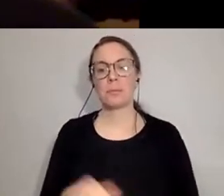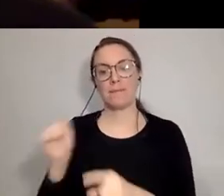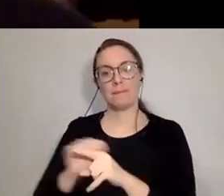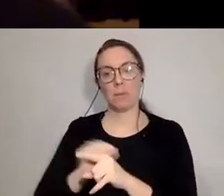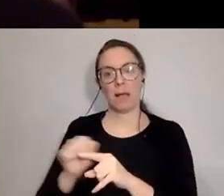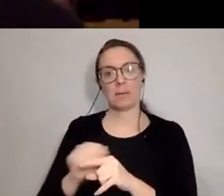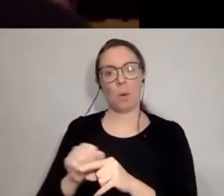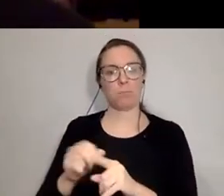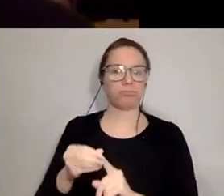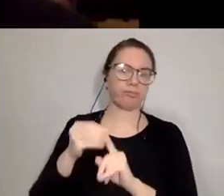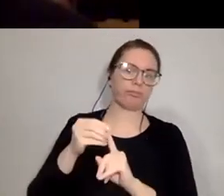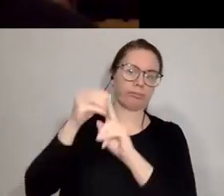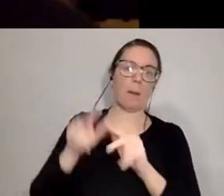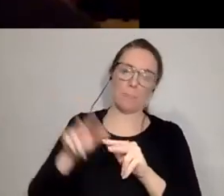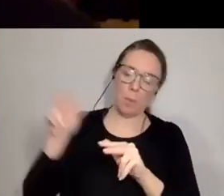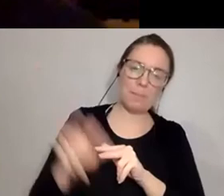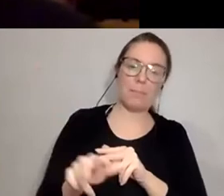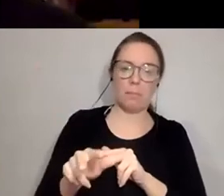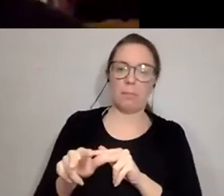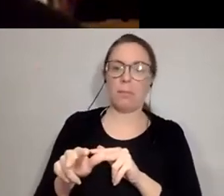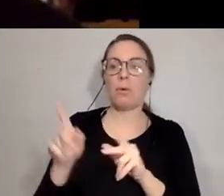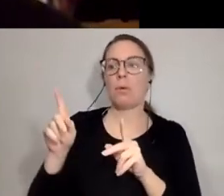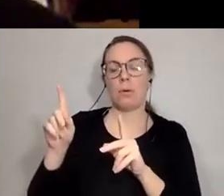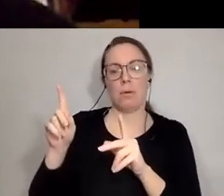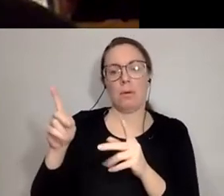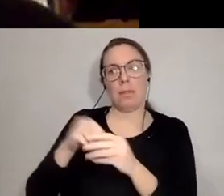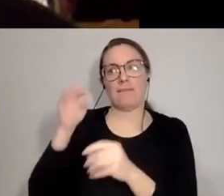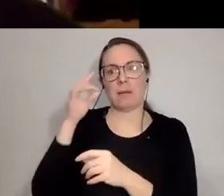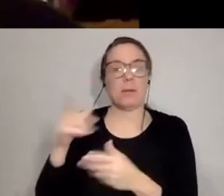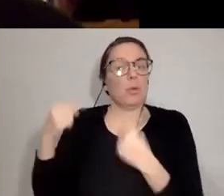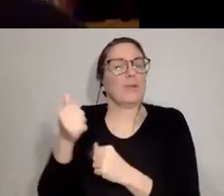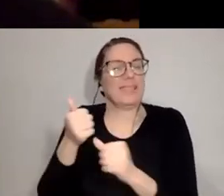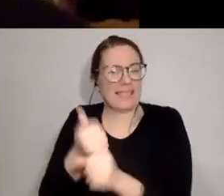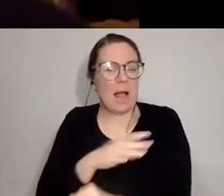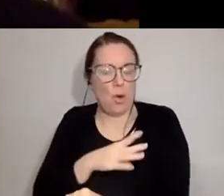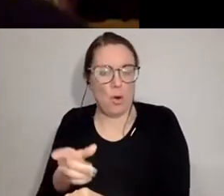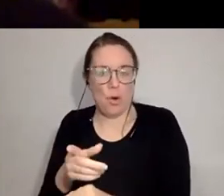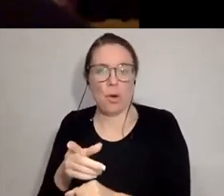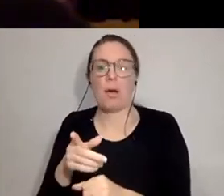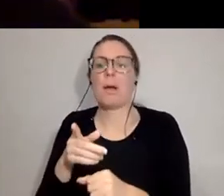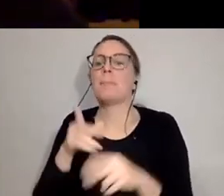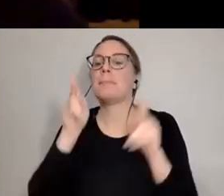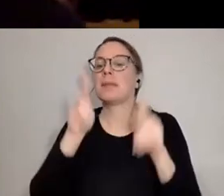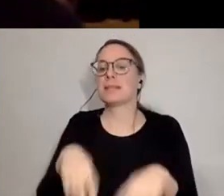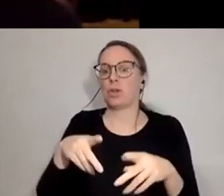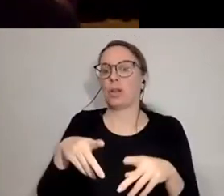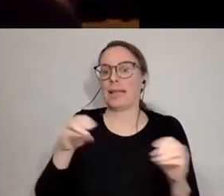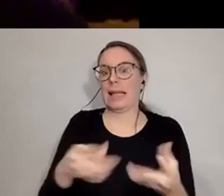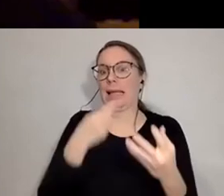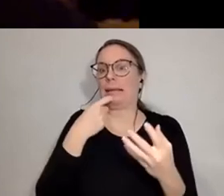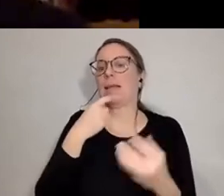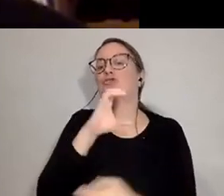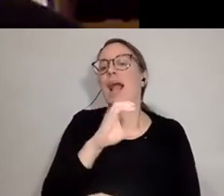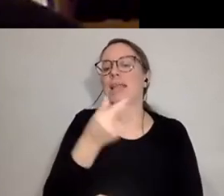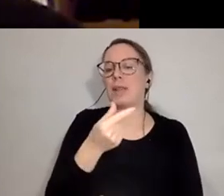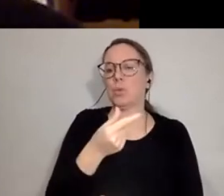en la matière, ça fait un peu plus de dix ans qu'elle existe maintenant. Elle a été créée par quelqu'un qui est parti à la retraite cette année et qui s'appelle Charles Gardou.